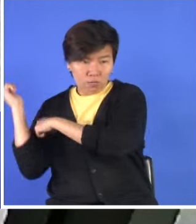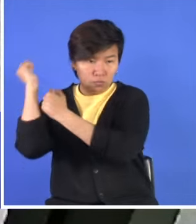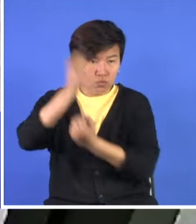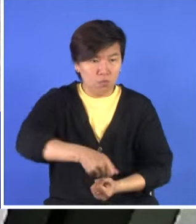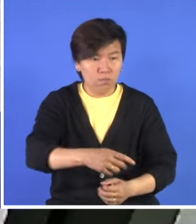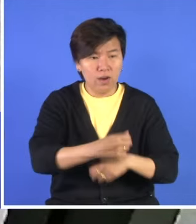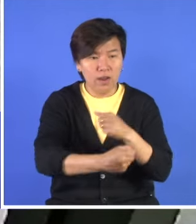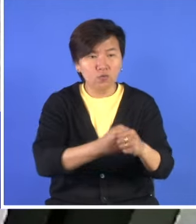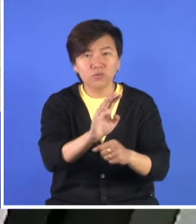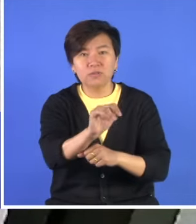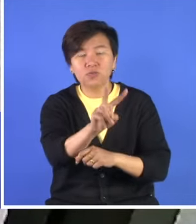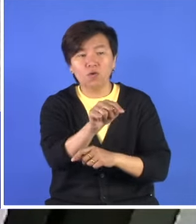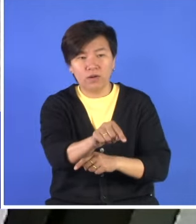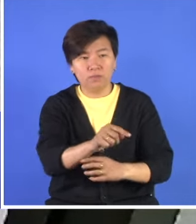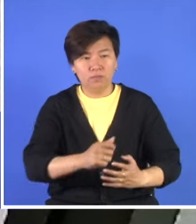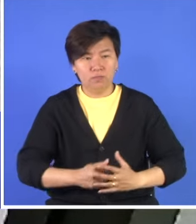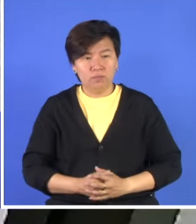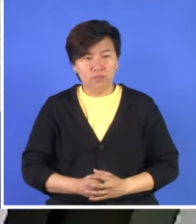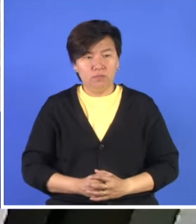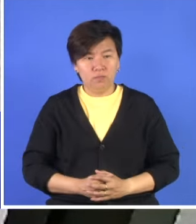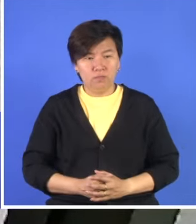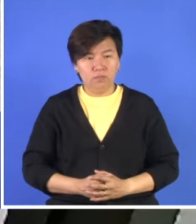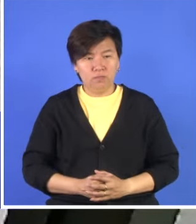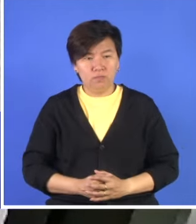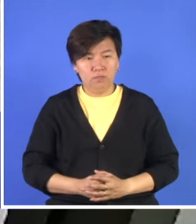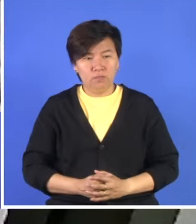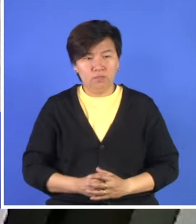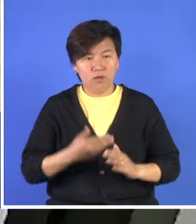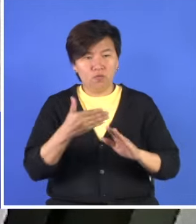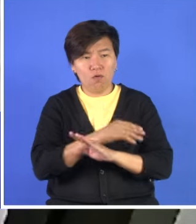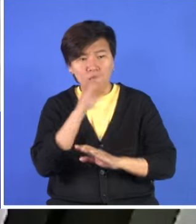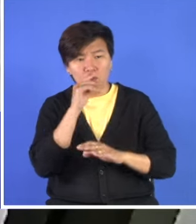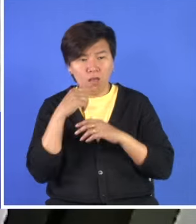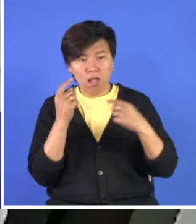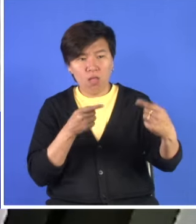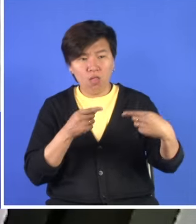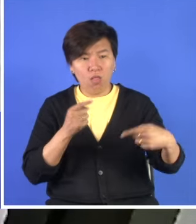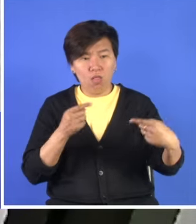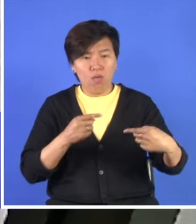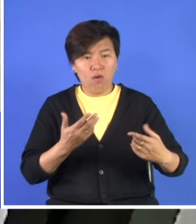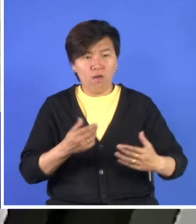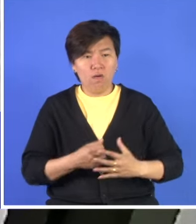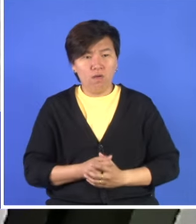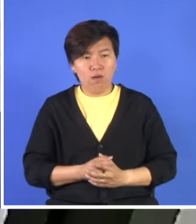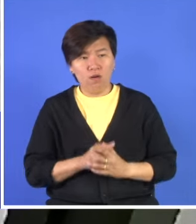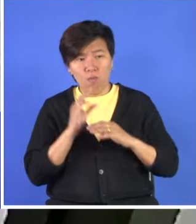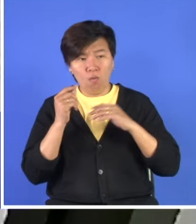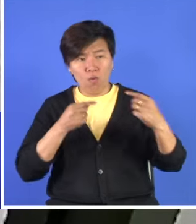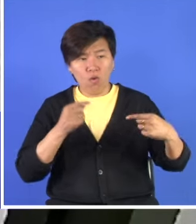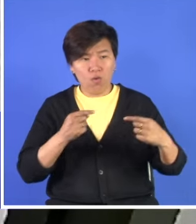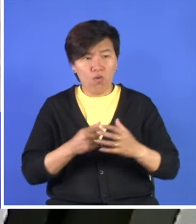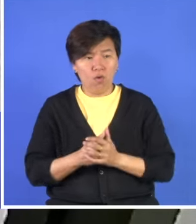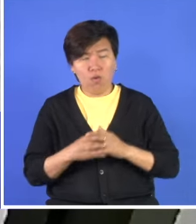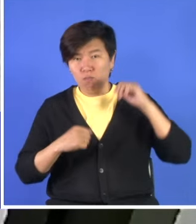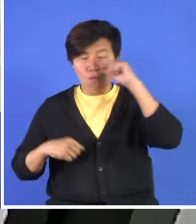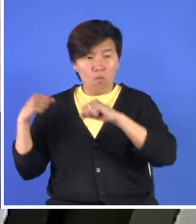42ปีก่อนที่จะมีการจับตัวทุ่มเนี่ยเขาบอกว่าเนี่ยเกิดการโต้เถียงกันไปมา ไม่นานก็มีการเหตุเกิดทำร้ายร่างกายกันโด